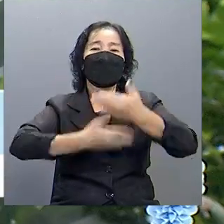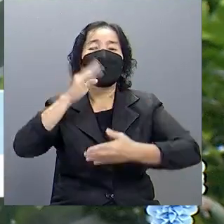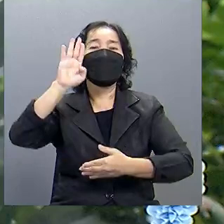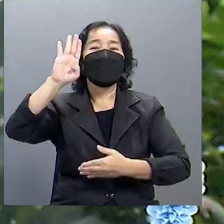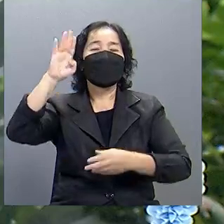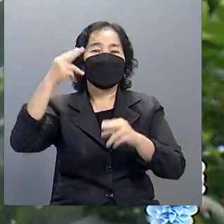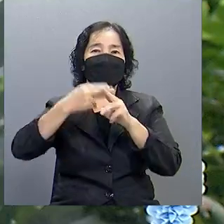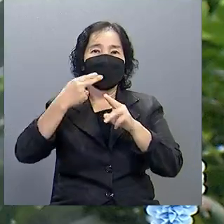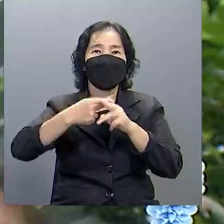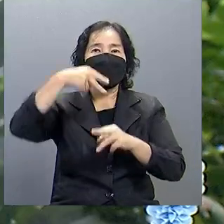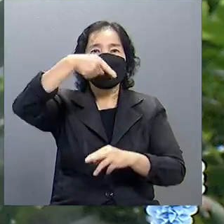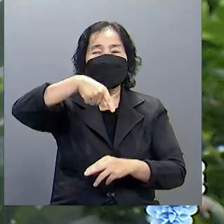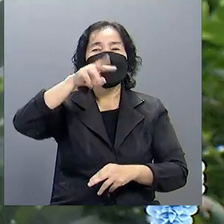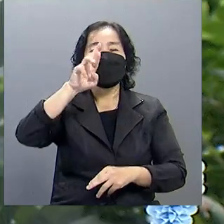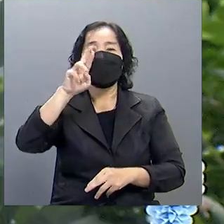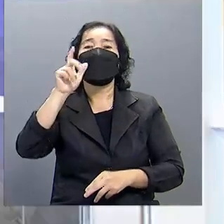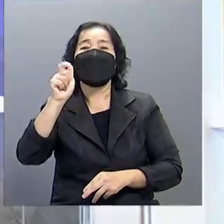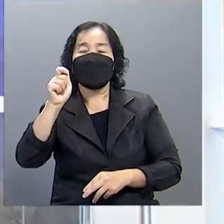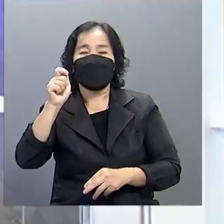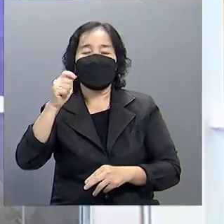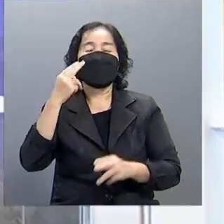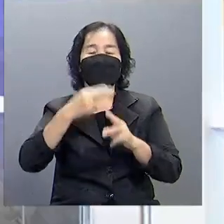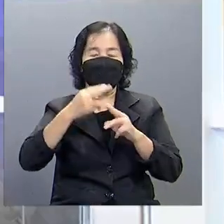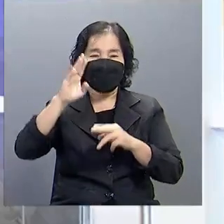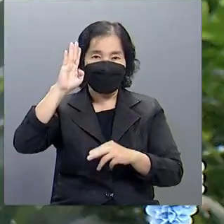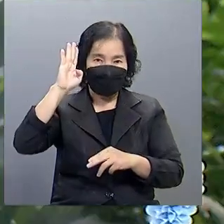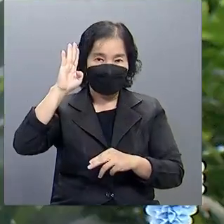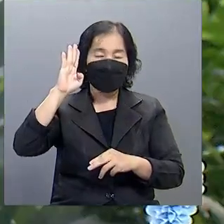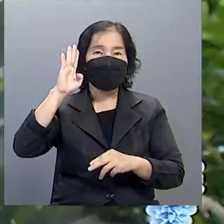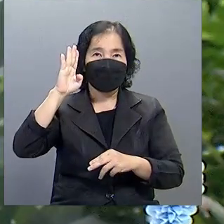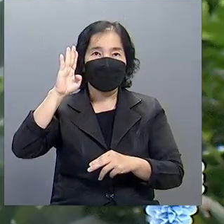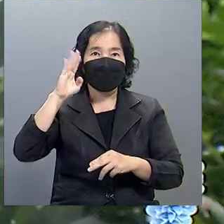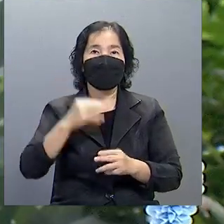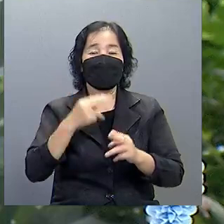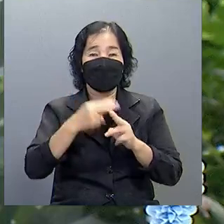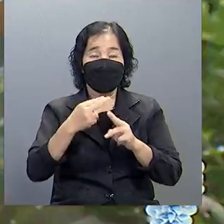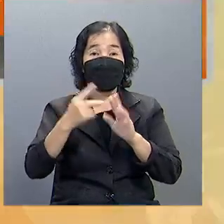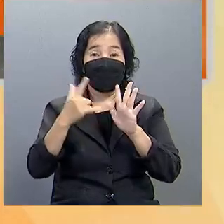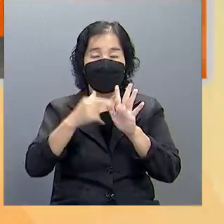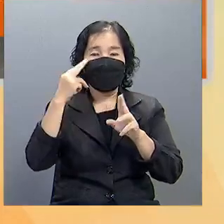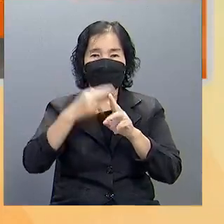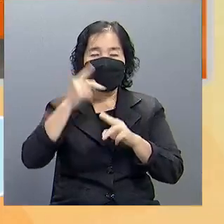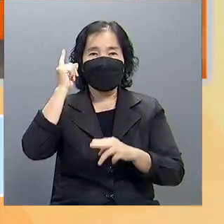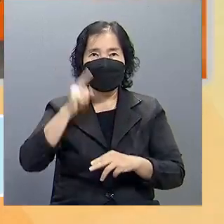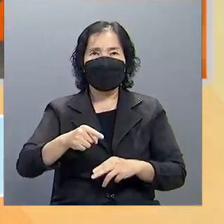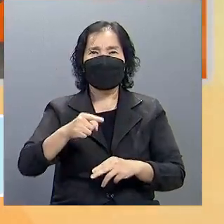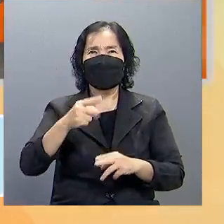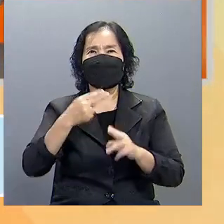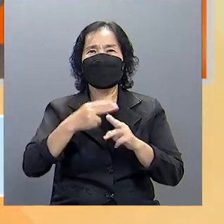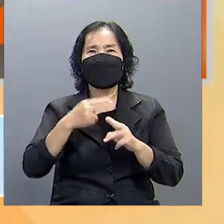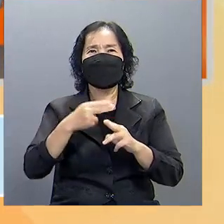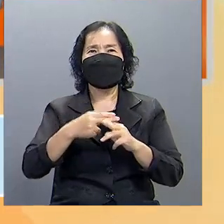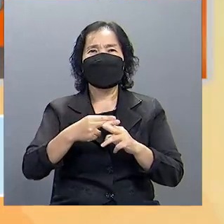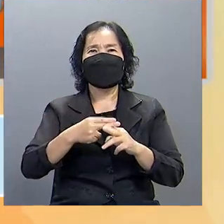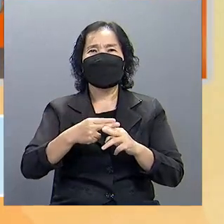ตั้งชื่อขึ้นมาเหมือนกับพลาซ่าล๊อคเป็นชื่อการค้าอะไรบ้างแล้วสามารถมันชื่อยางจริงชื่อว่าฟูใน class 10แอมป์นะคะพูดในถาดจากกัน